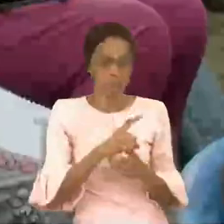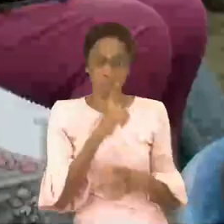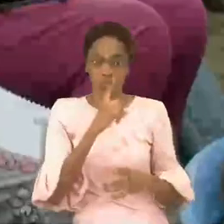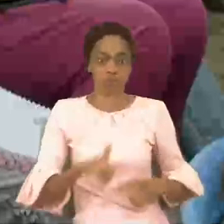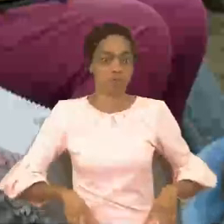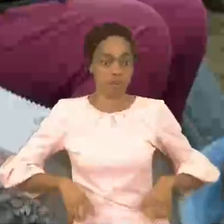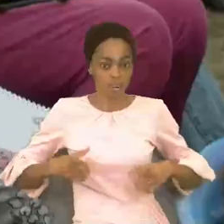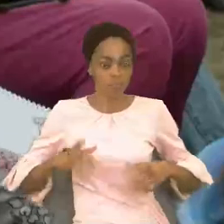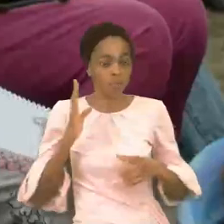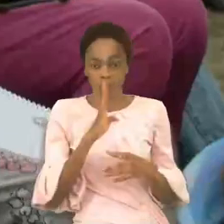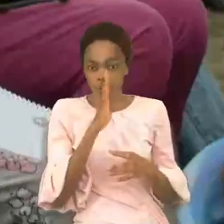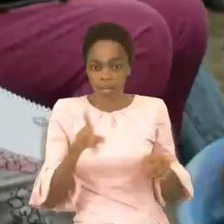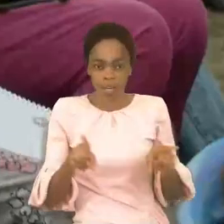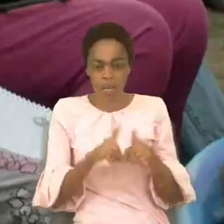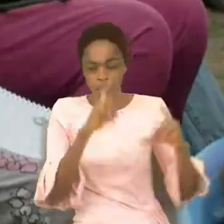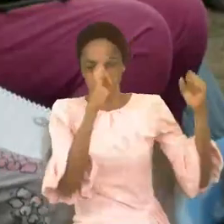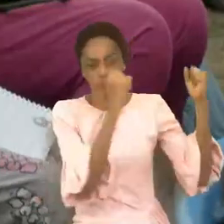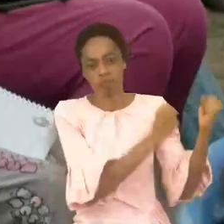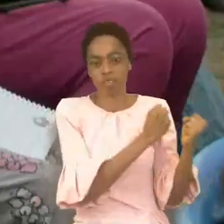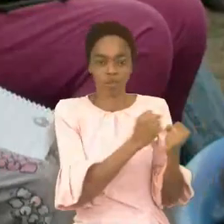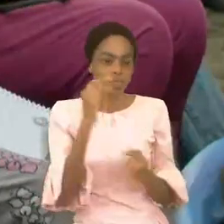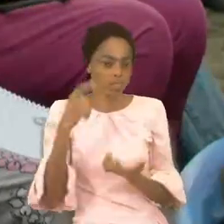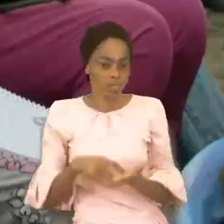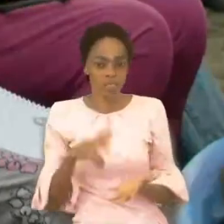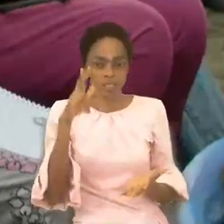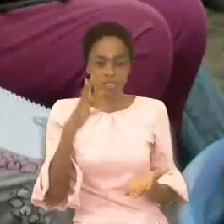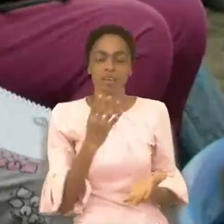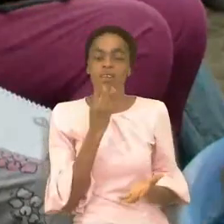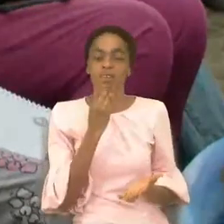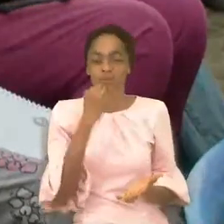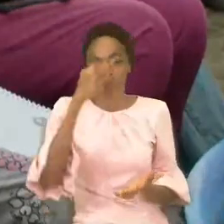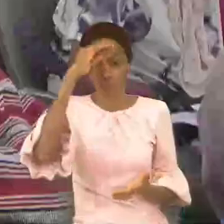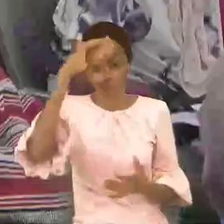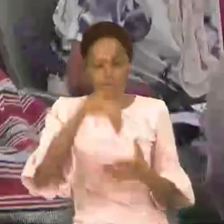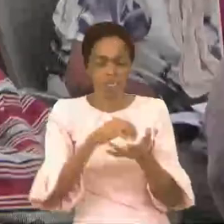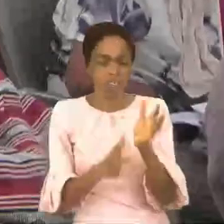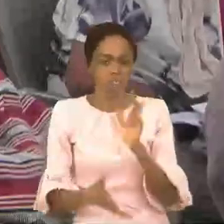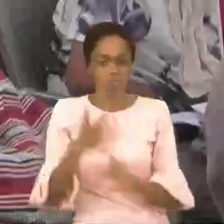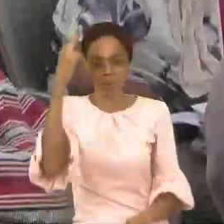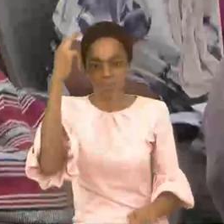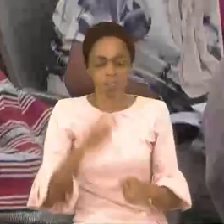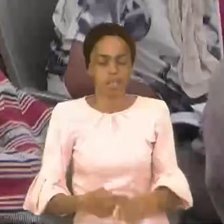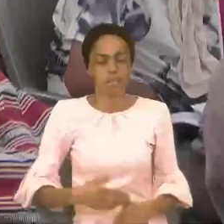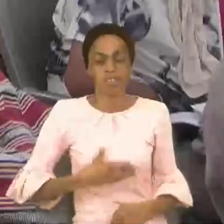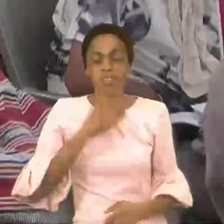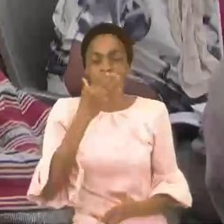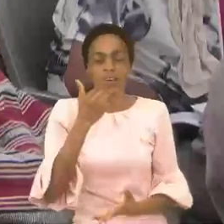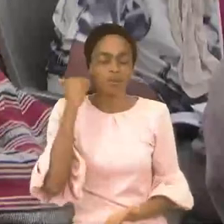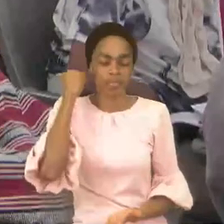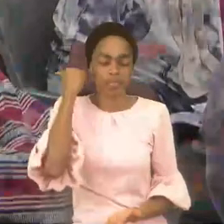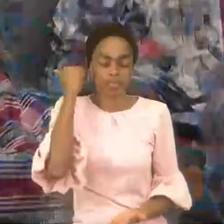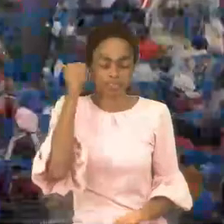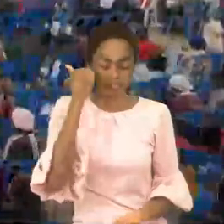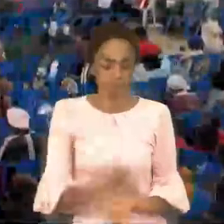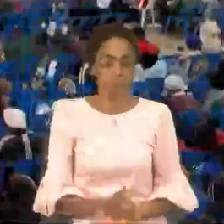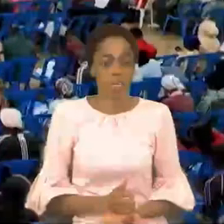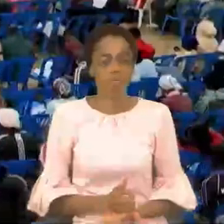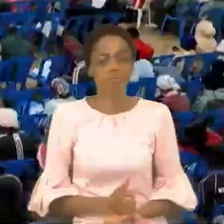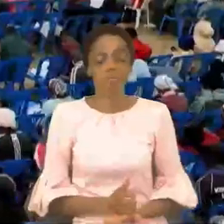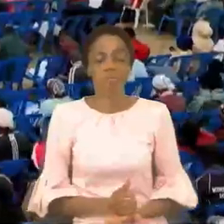Shadrach, Meshach et Abednego au nom de Jésus. Quelqu'un là-bas crie